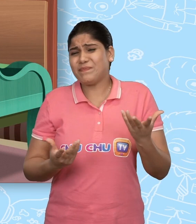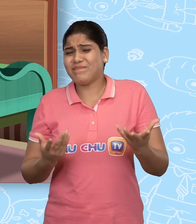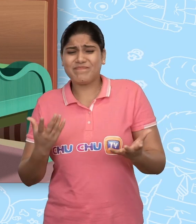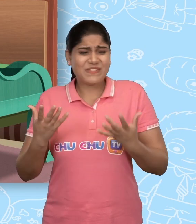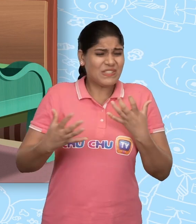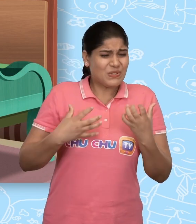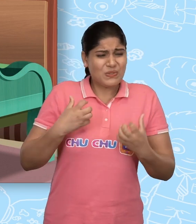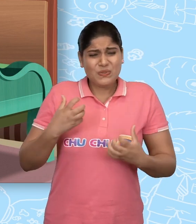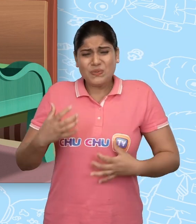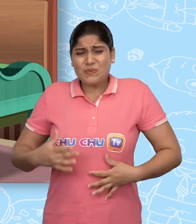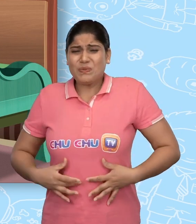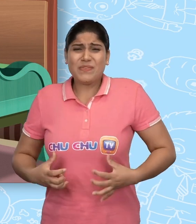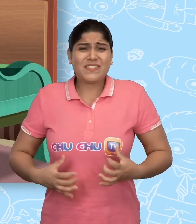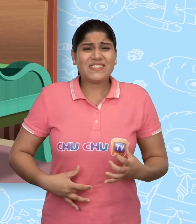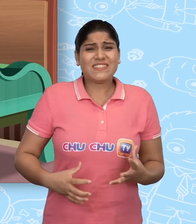है।